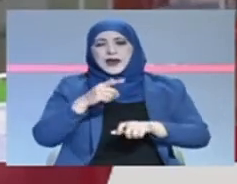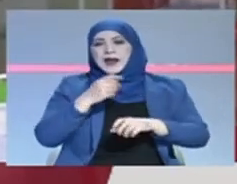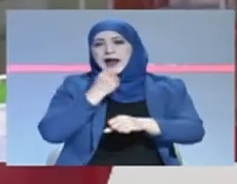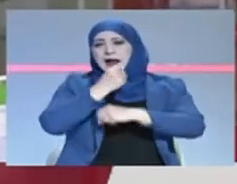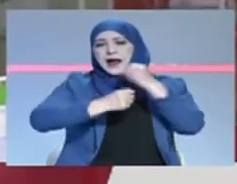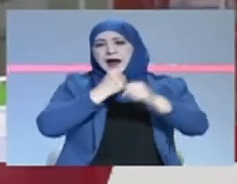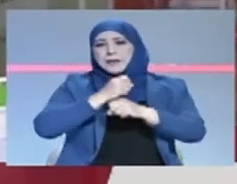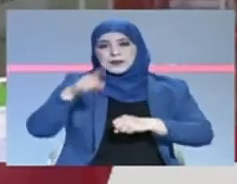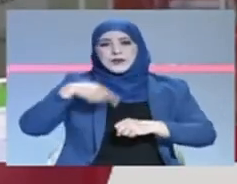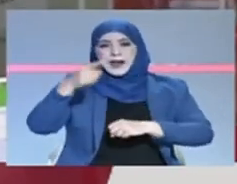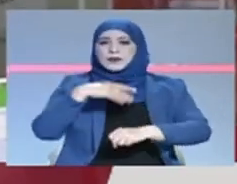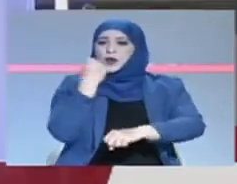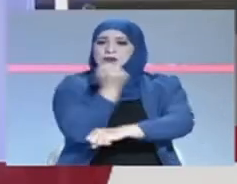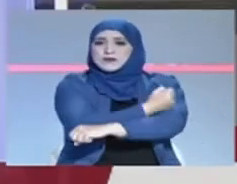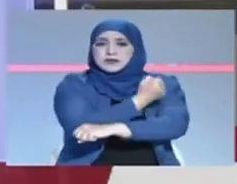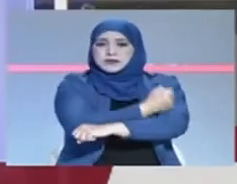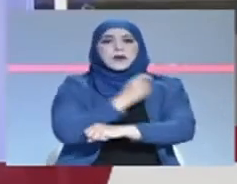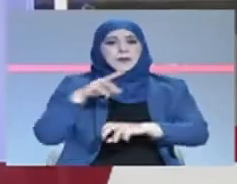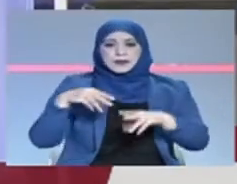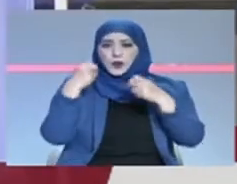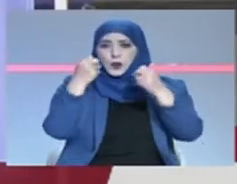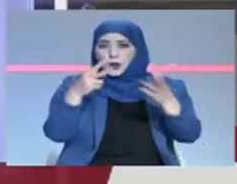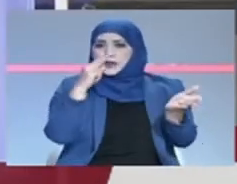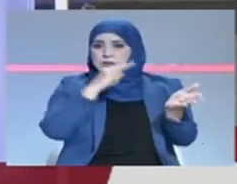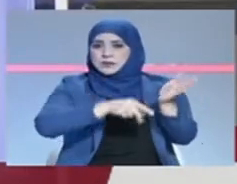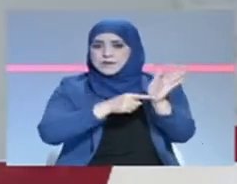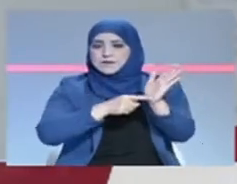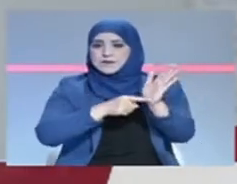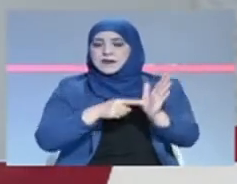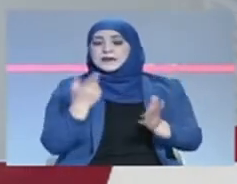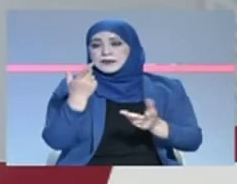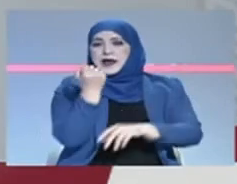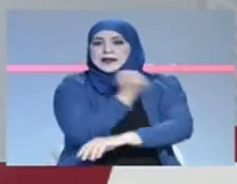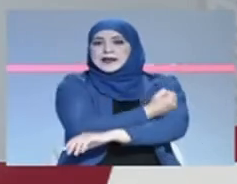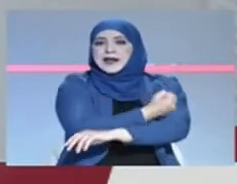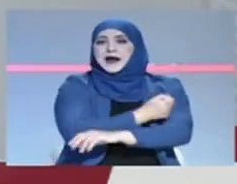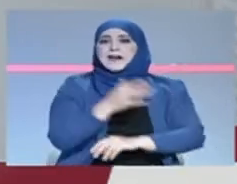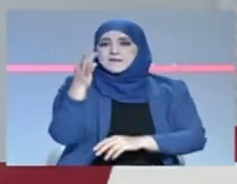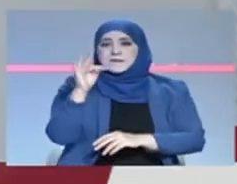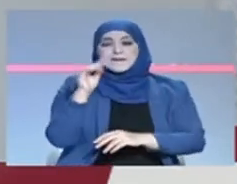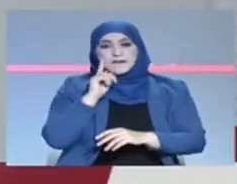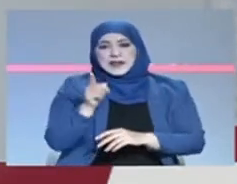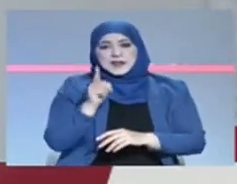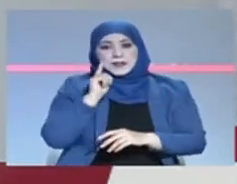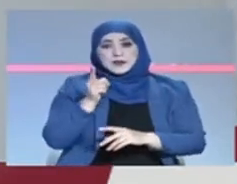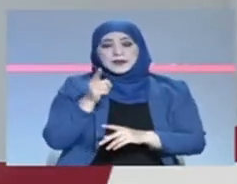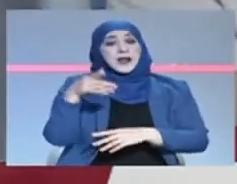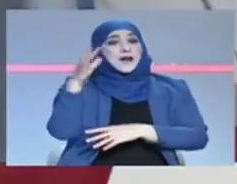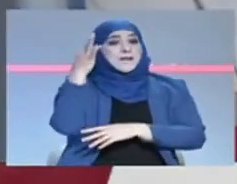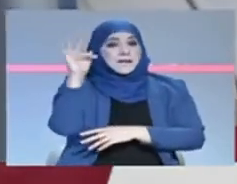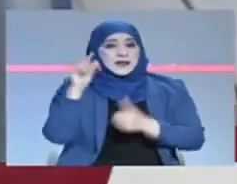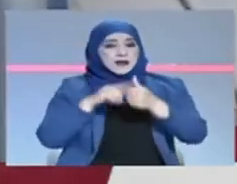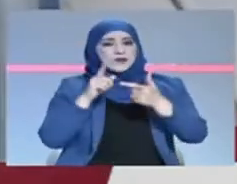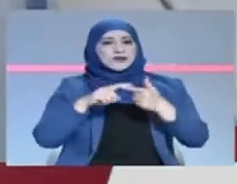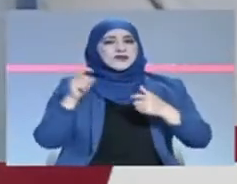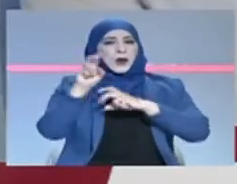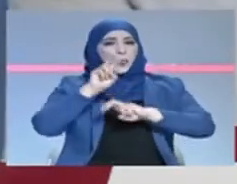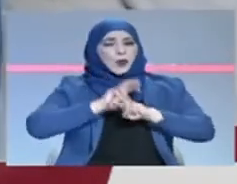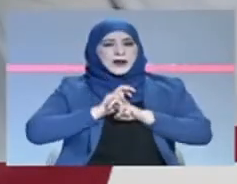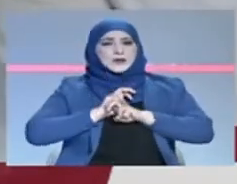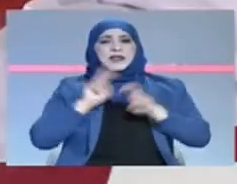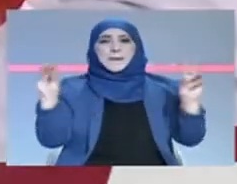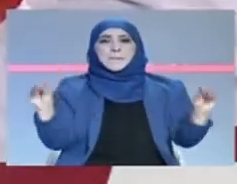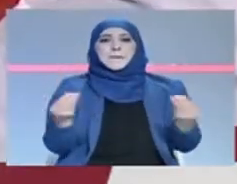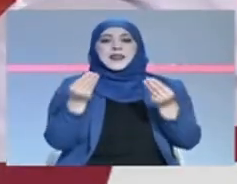القادم، وذلك بعد أن تم الترخيص في استعمال لقاح فايزر. وقد فضلت بعض الدول على غرار فرنسا والنمسا بدء حملة